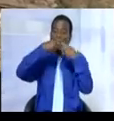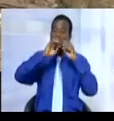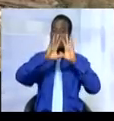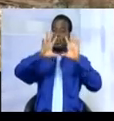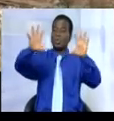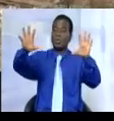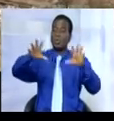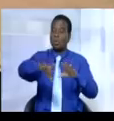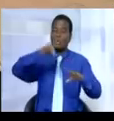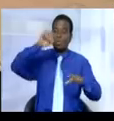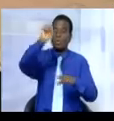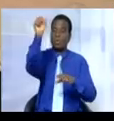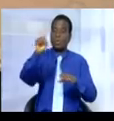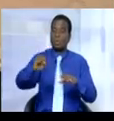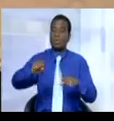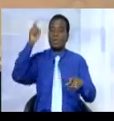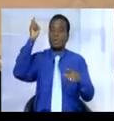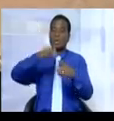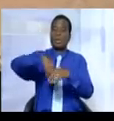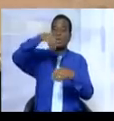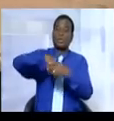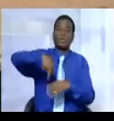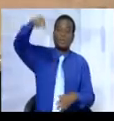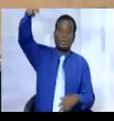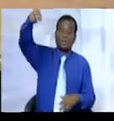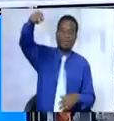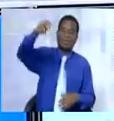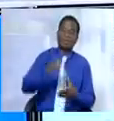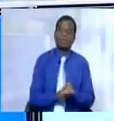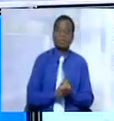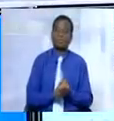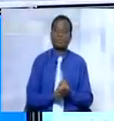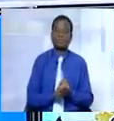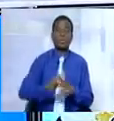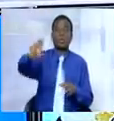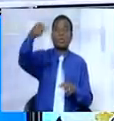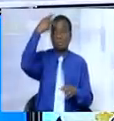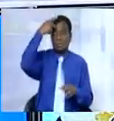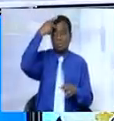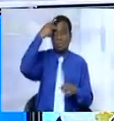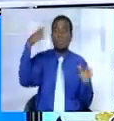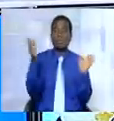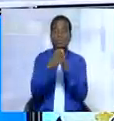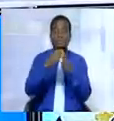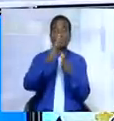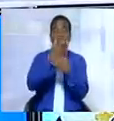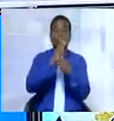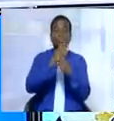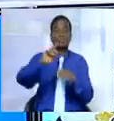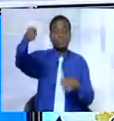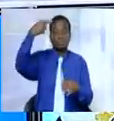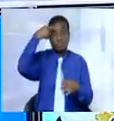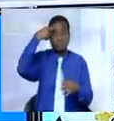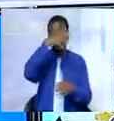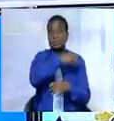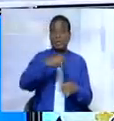d'électrification trouveront solution à Nabedjaka. En politique, une réunion entre le gouvernement